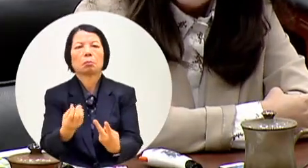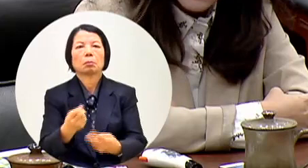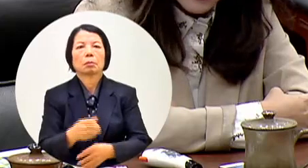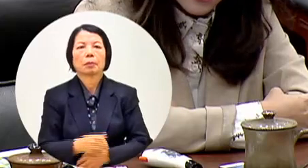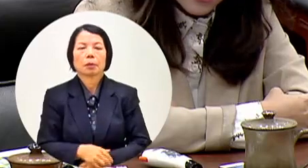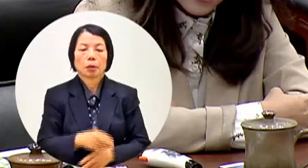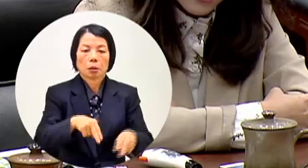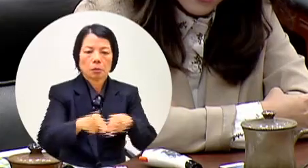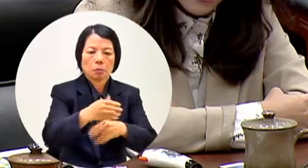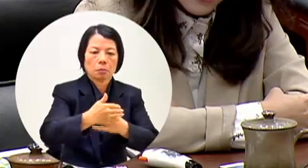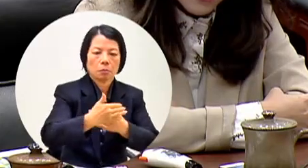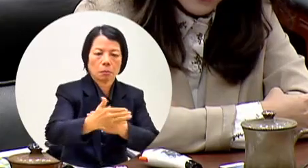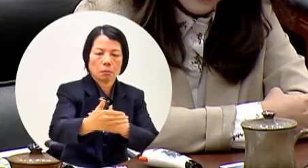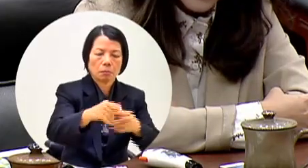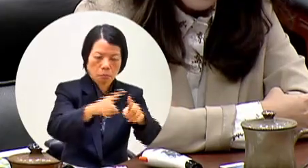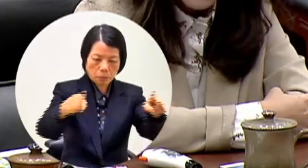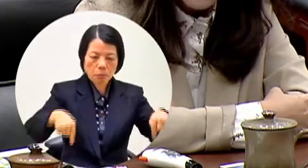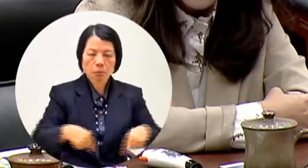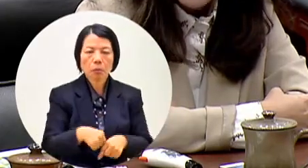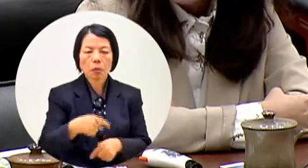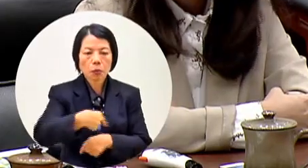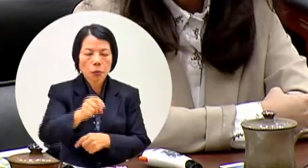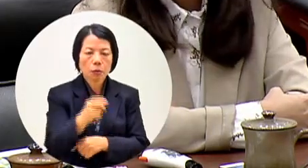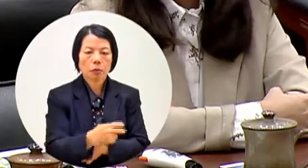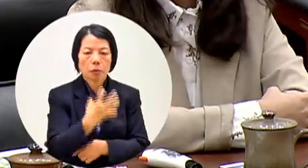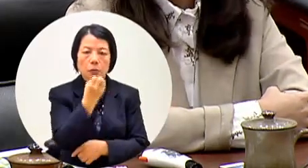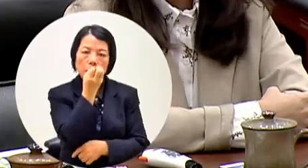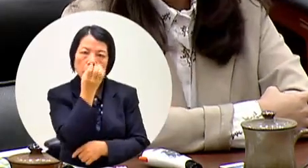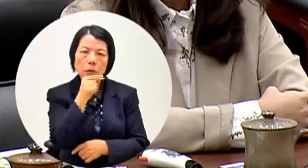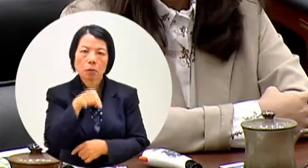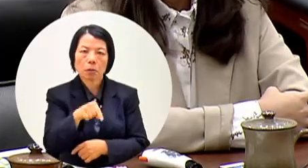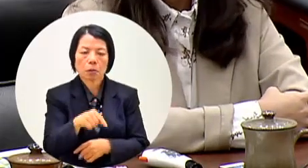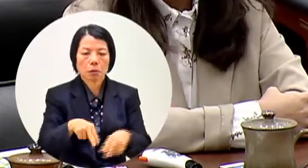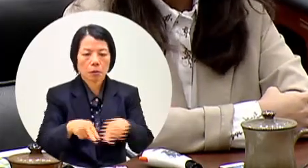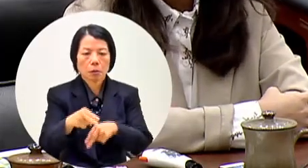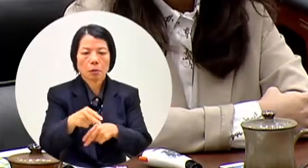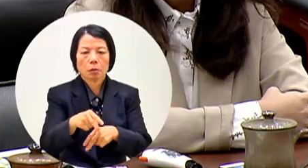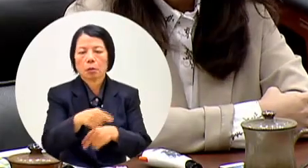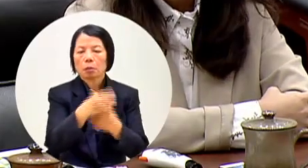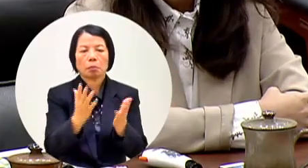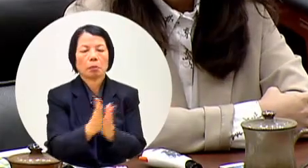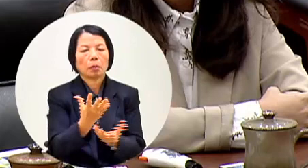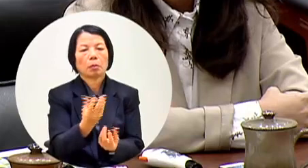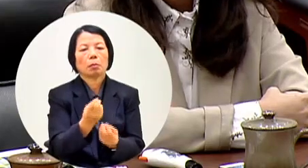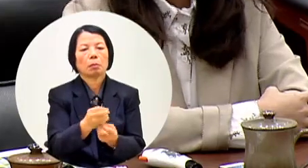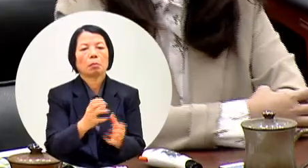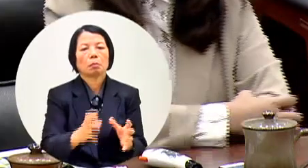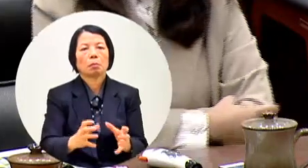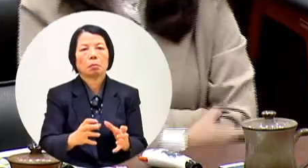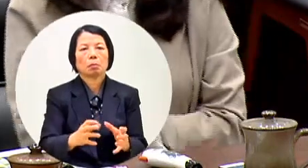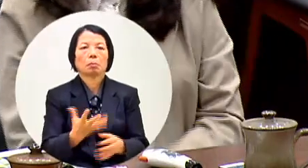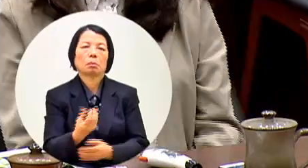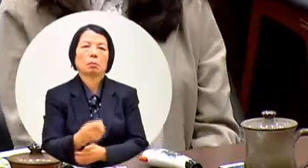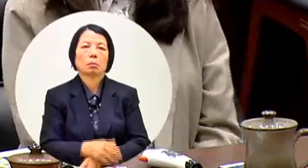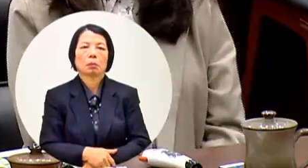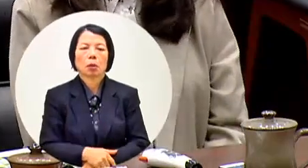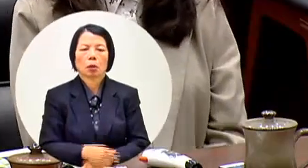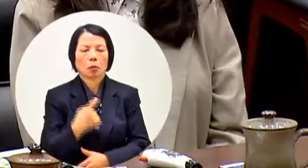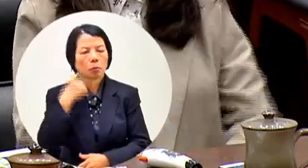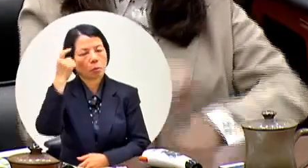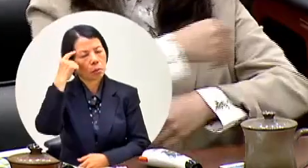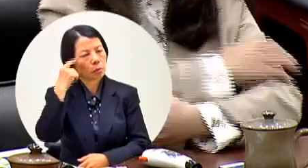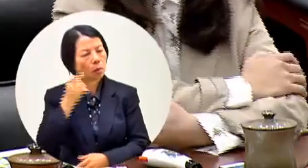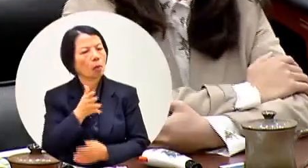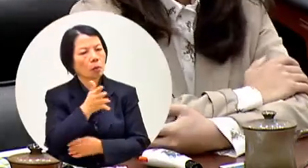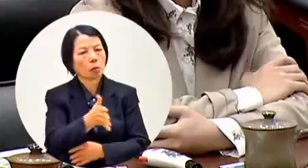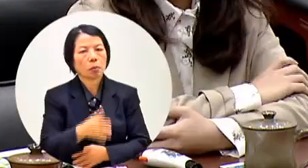上面，我们也看到去香港的这个行程里面并没有中联办这个行程。那我们就要想要提问